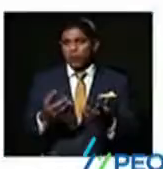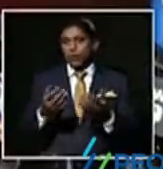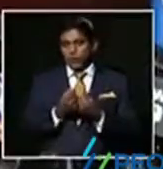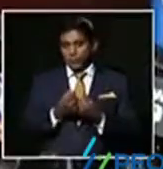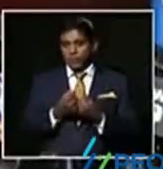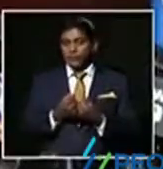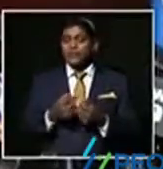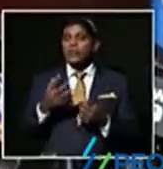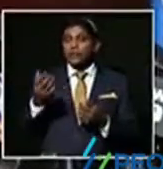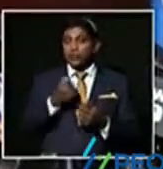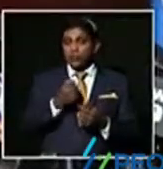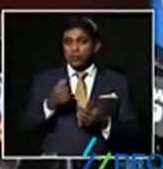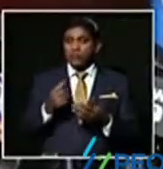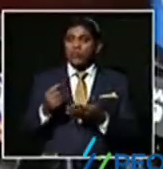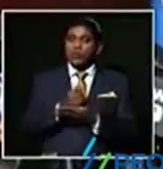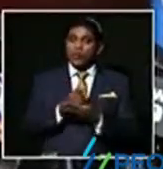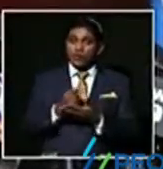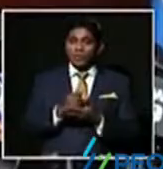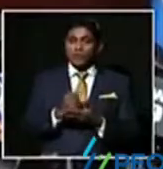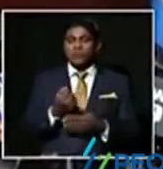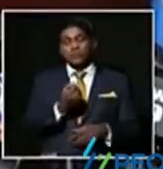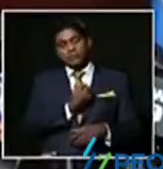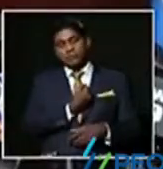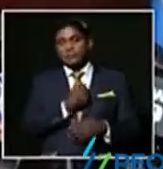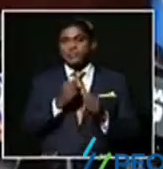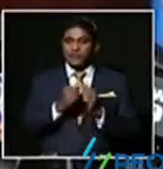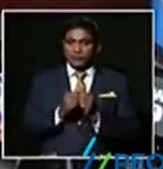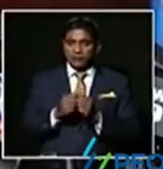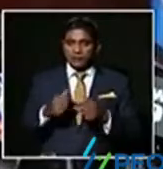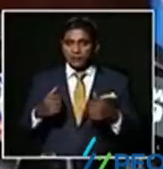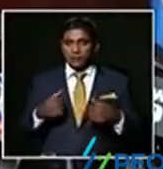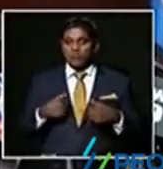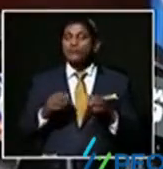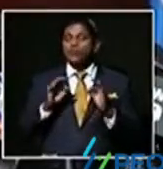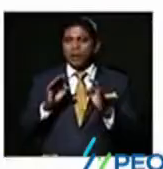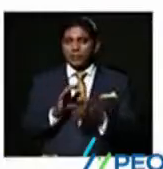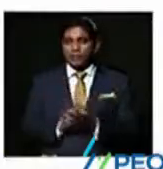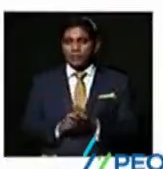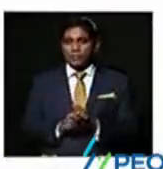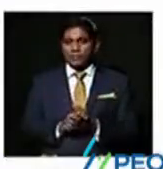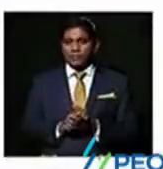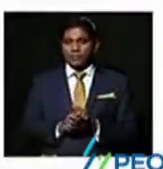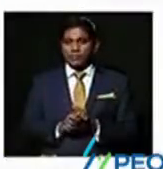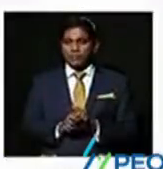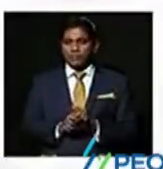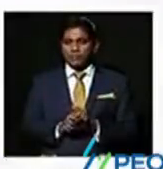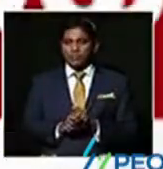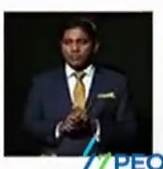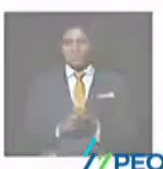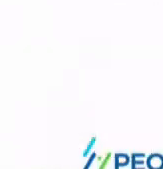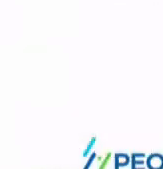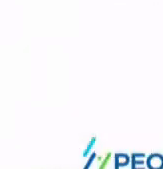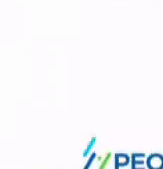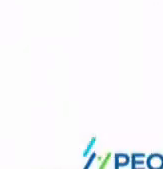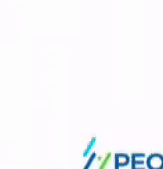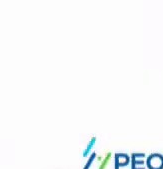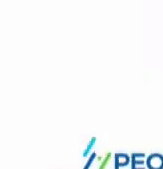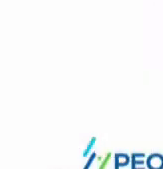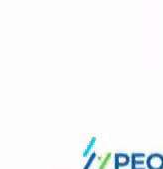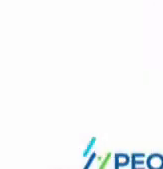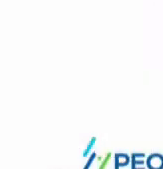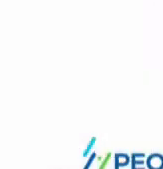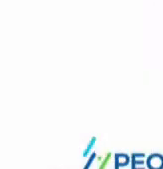අවශ්‍ය සියලුම කැපවීම කිරීමට මම සැදී පැහැදී සිටිනවා. News First